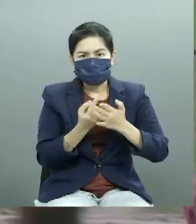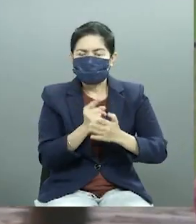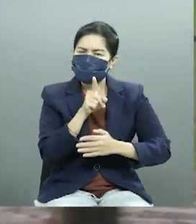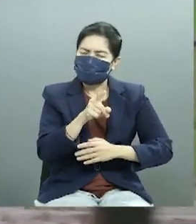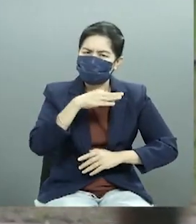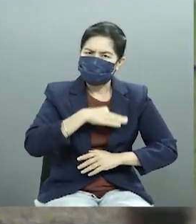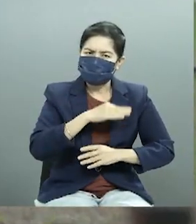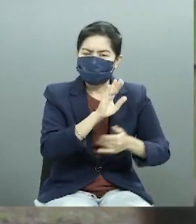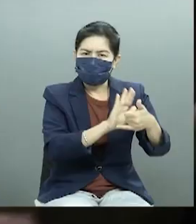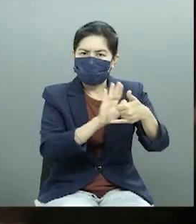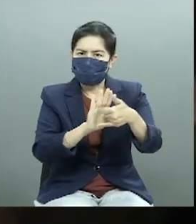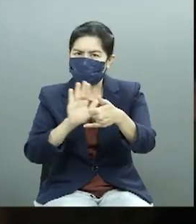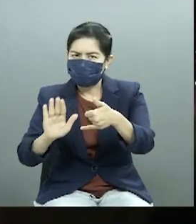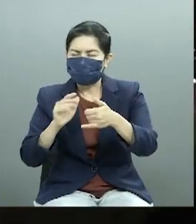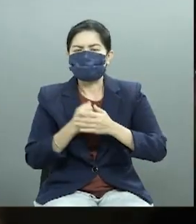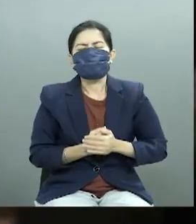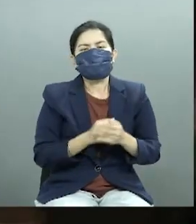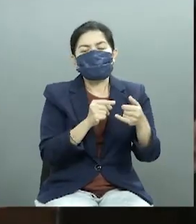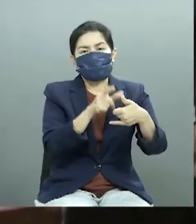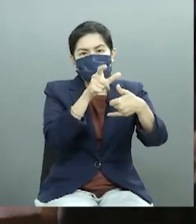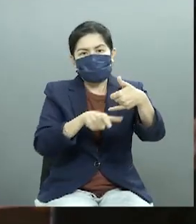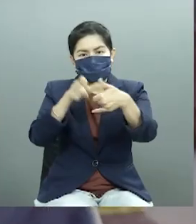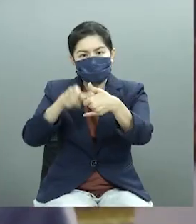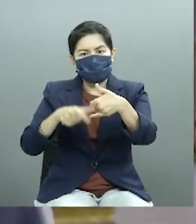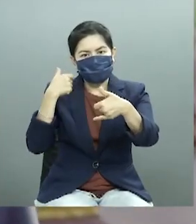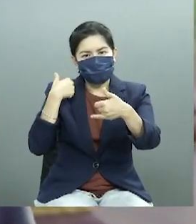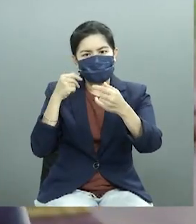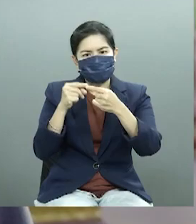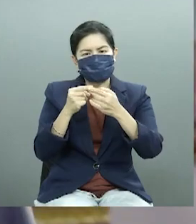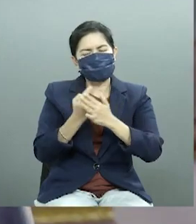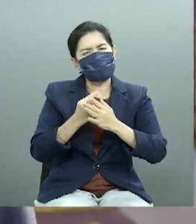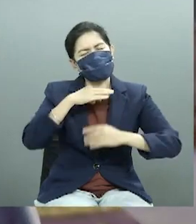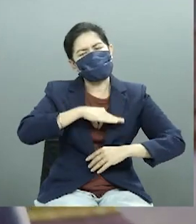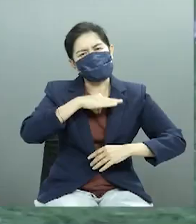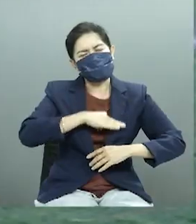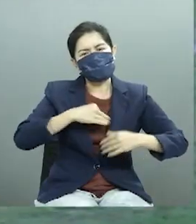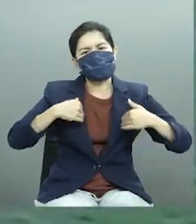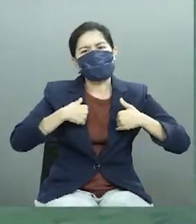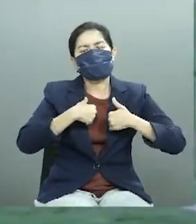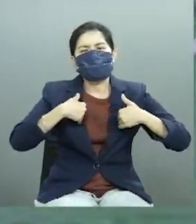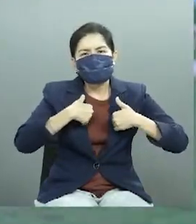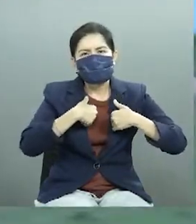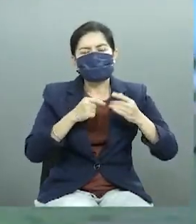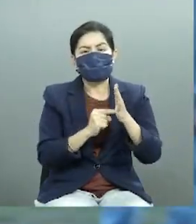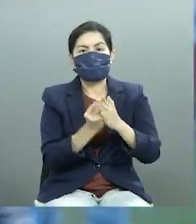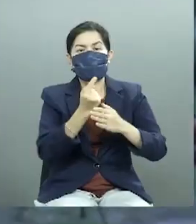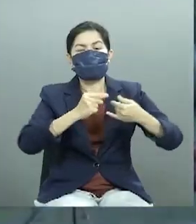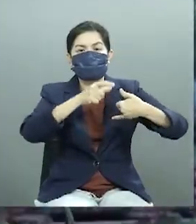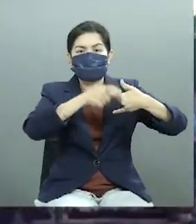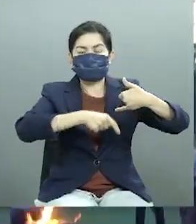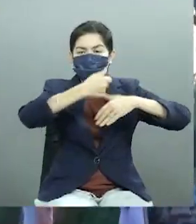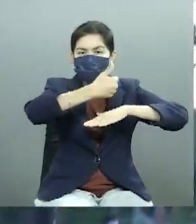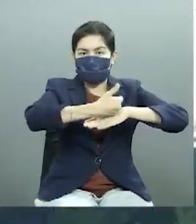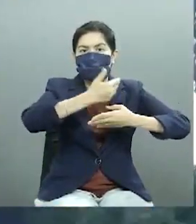นนั้นทุกคนมันมีความเหนื่อยกับเรื่องนี้เหมือนกันเพราะว่าด้วยความที่ตั้งแต่ผู้กำกับก็มีความ